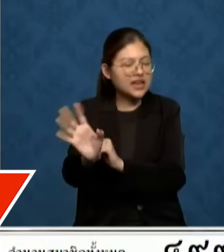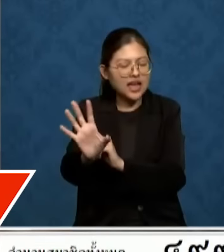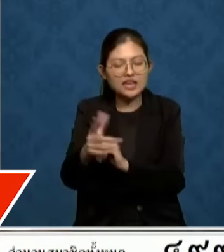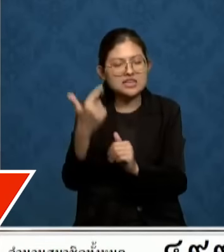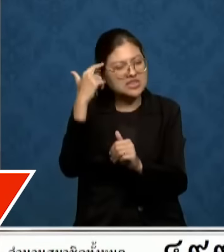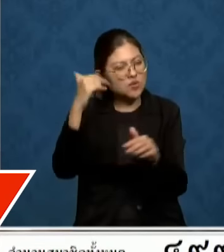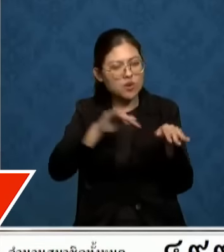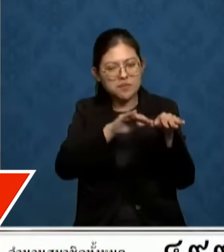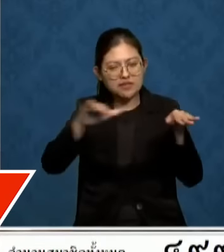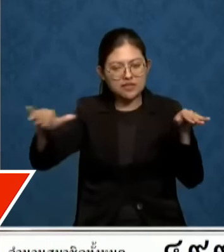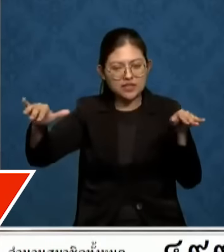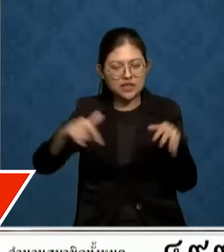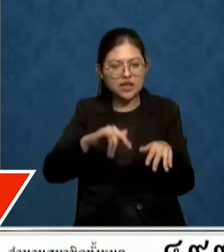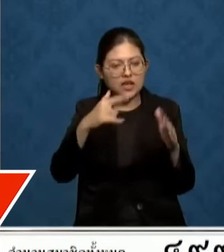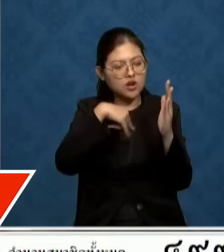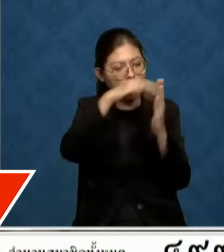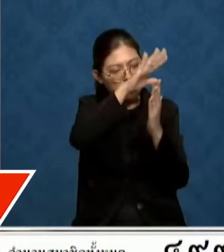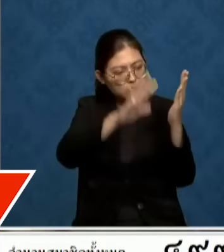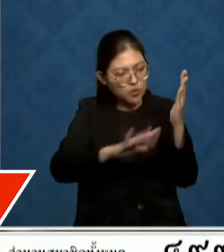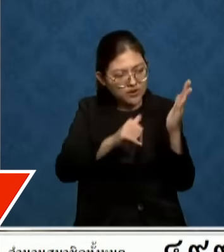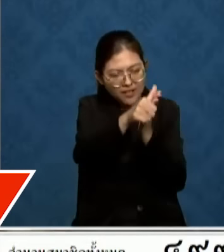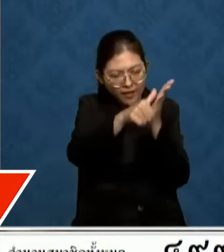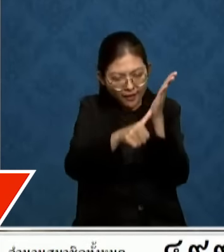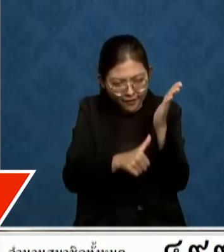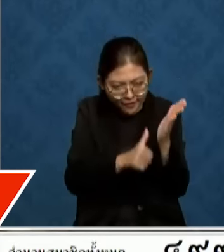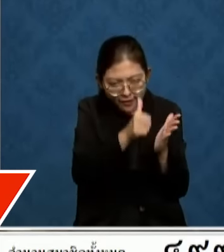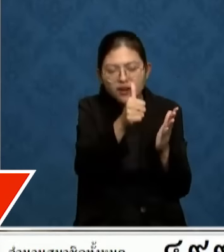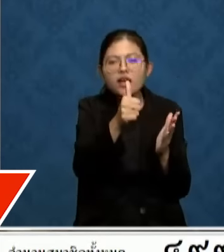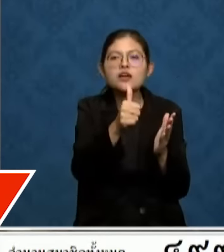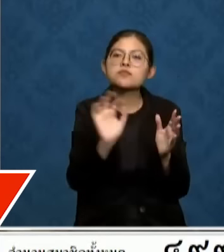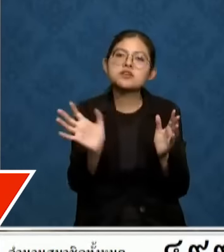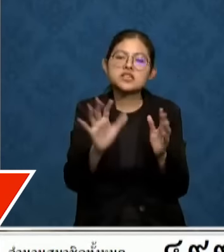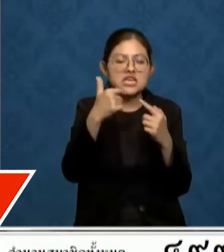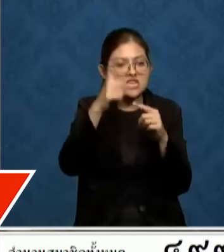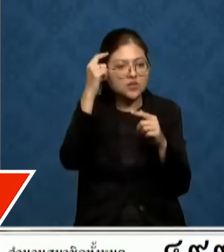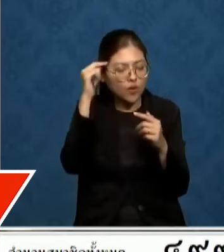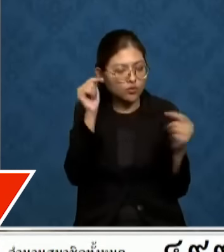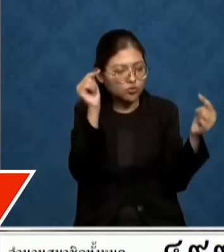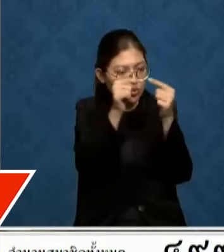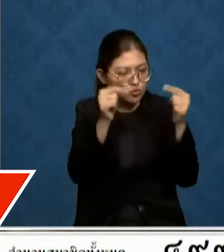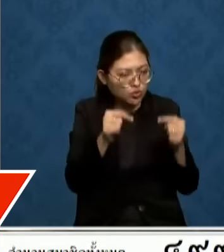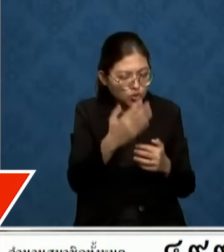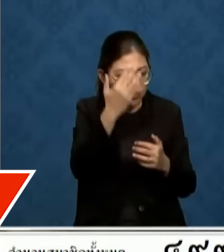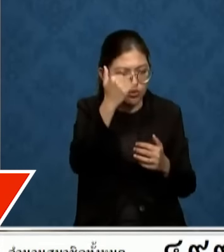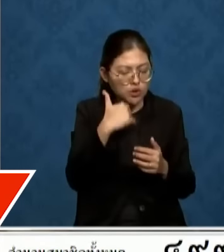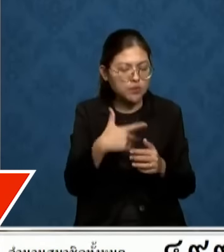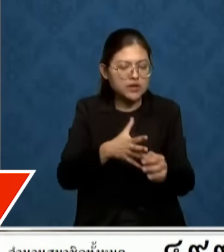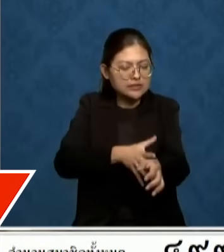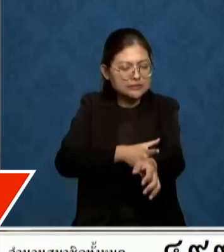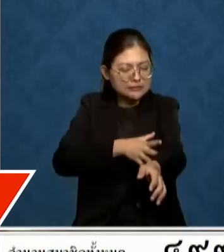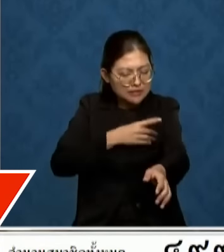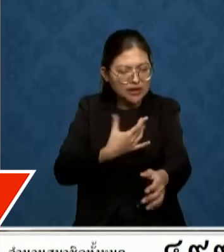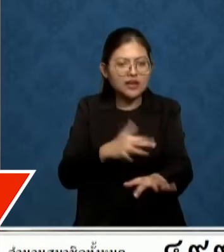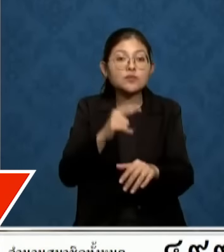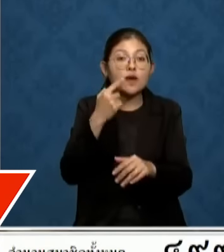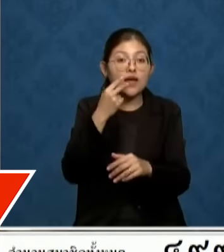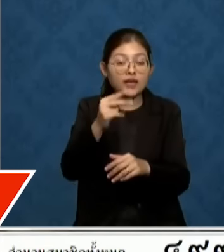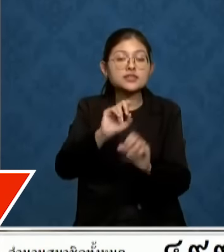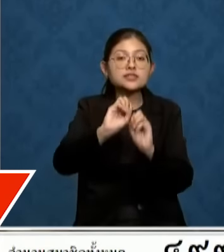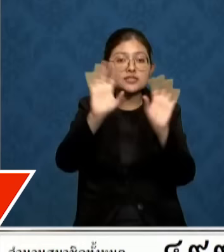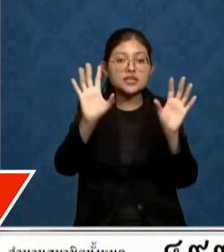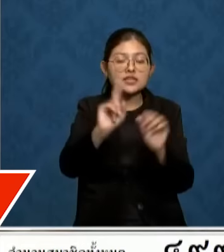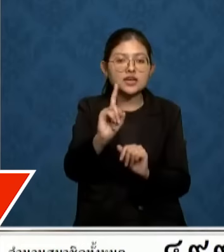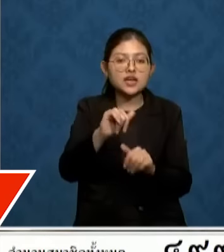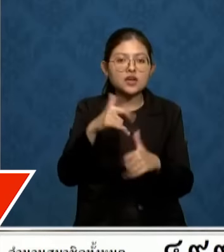มาตรการเดียวครับแก้ปัญหาทุกพื้นที่เพราะจะยิ่งทำให้การแก้ปัญหามีความล่าช้าปานปายท่านเห็นได้ชัดครับก่อน